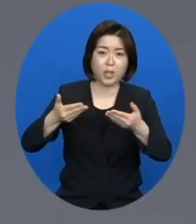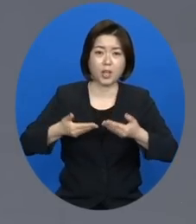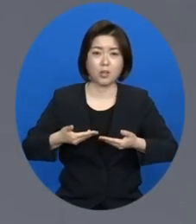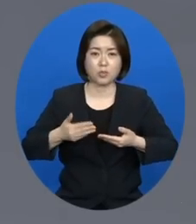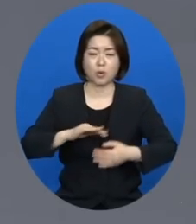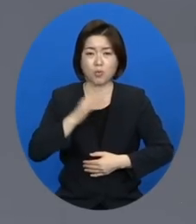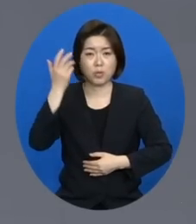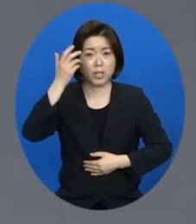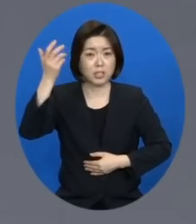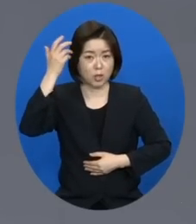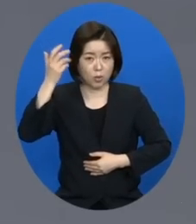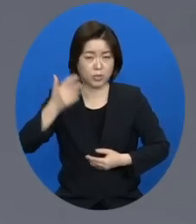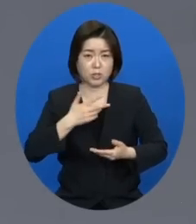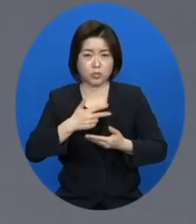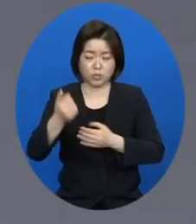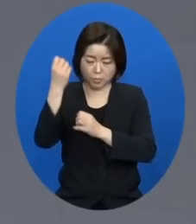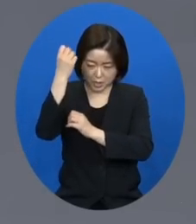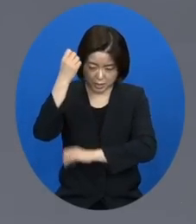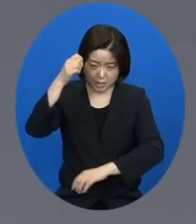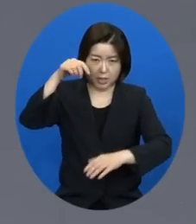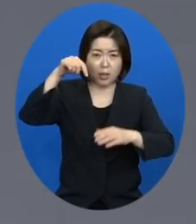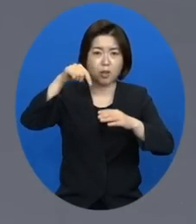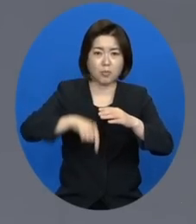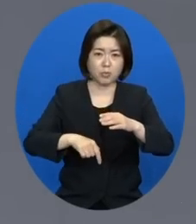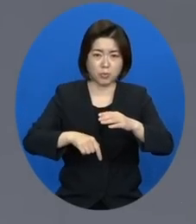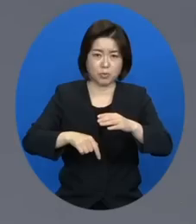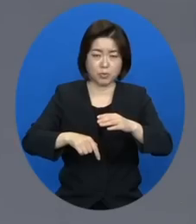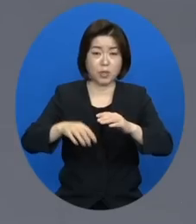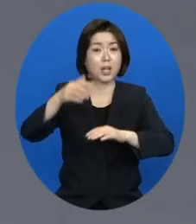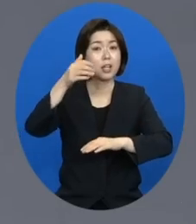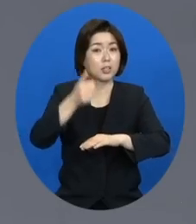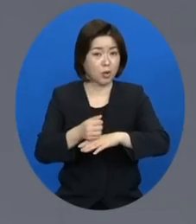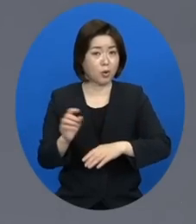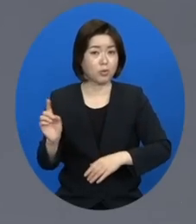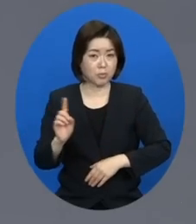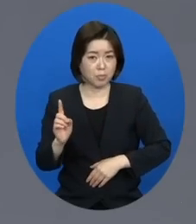우리 영혼이 주님께 깊이 뿌리를 내리게 하시고 결국